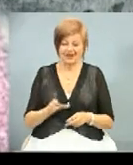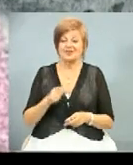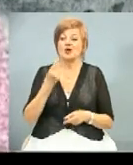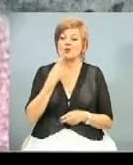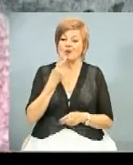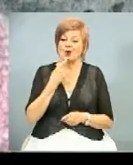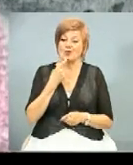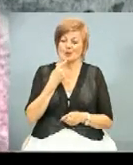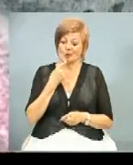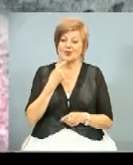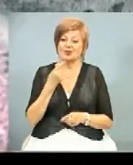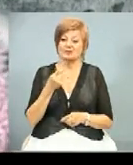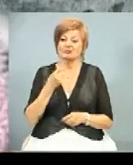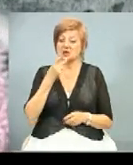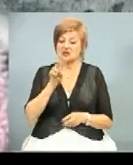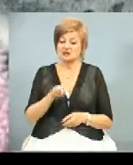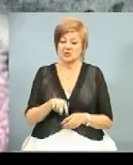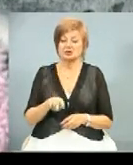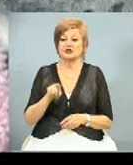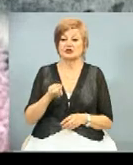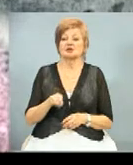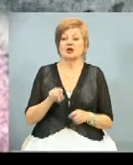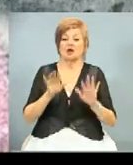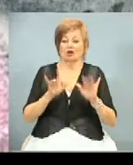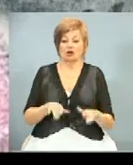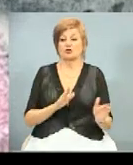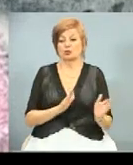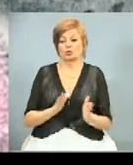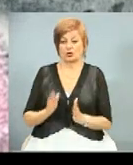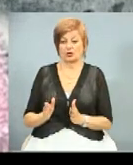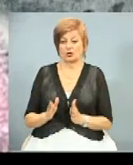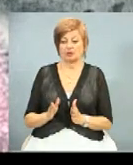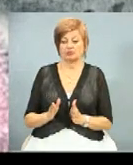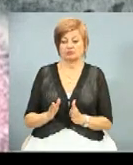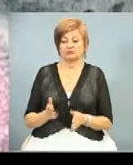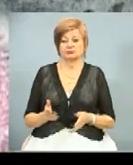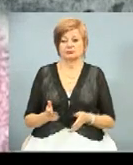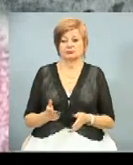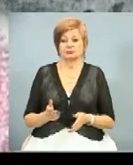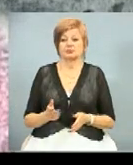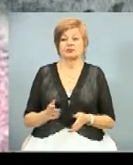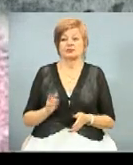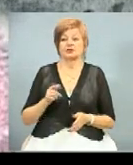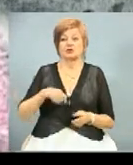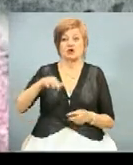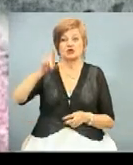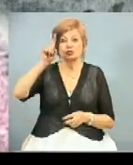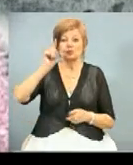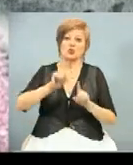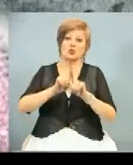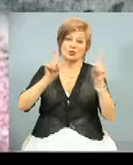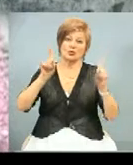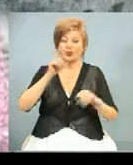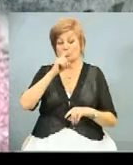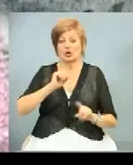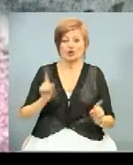Он посмотрел, что там вроде с компьютером все в порядке. Пошел наверх, может быть, антенна не в